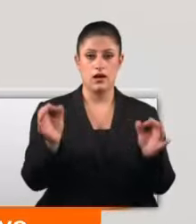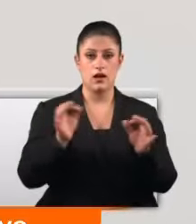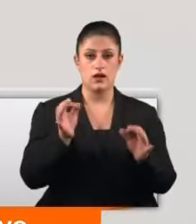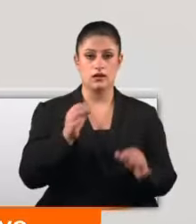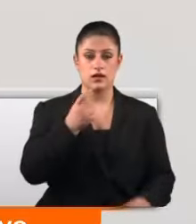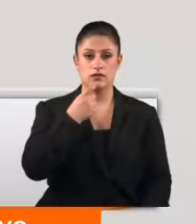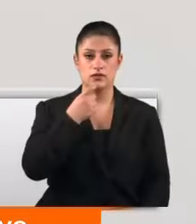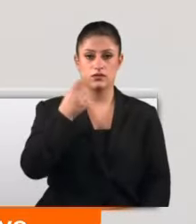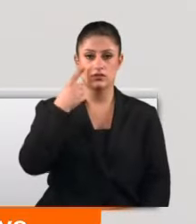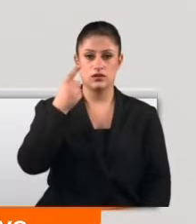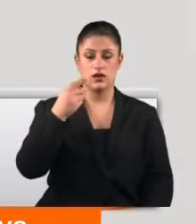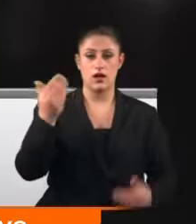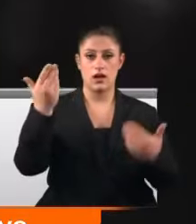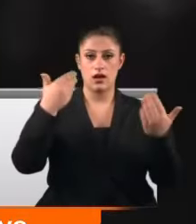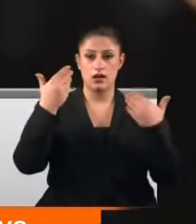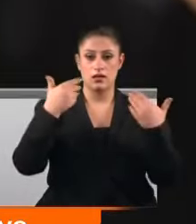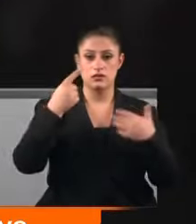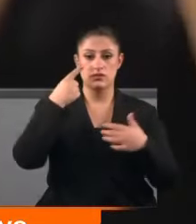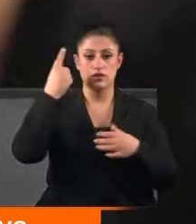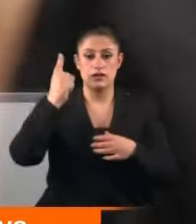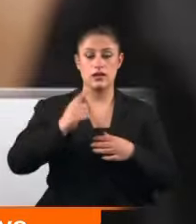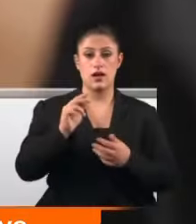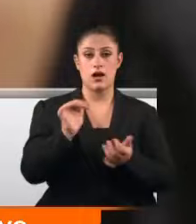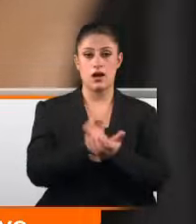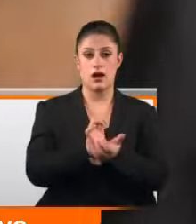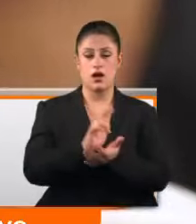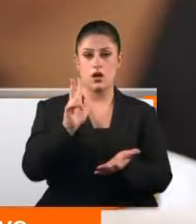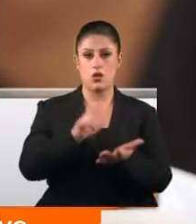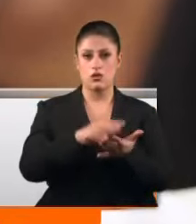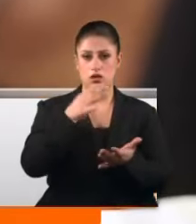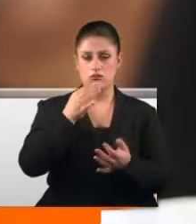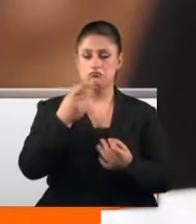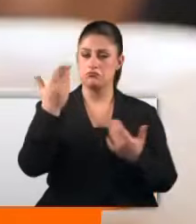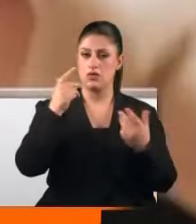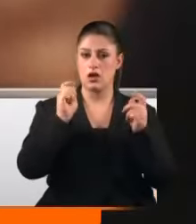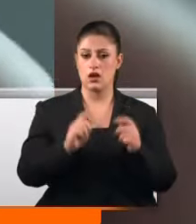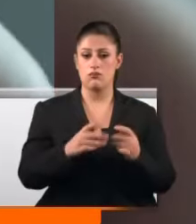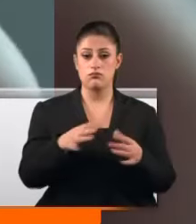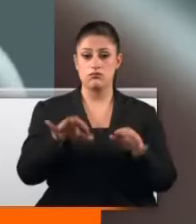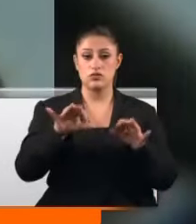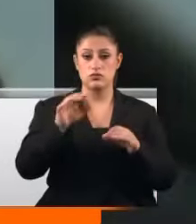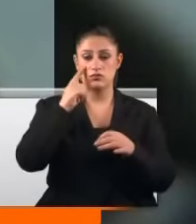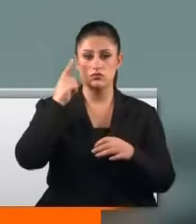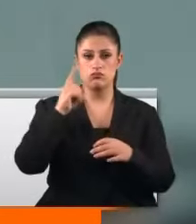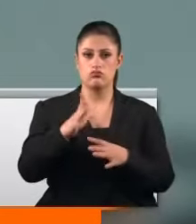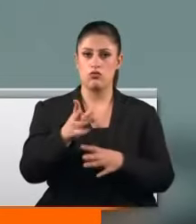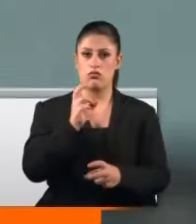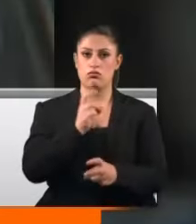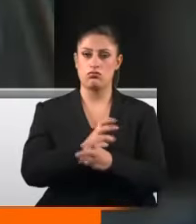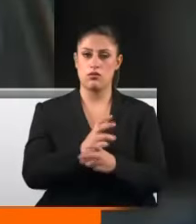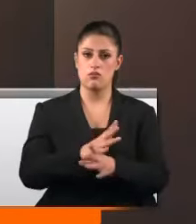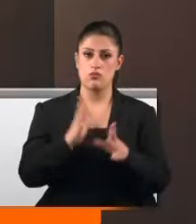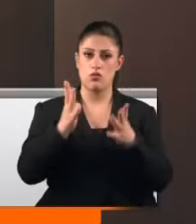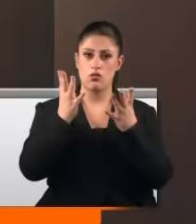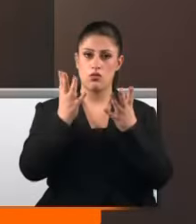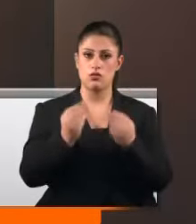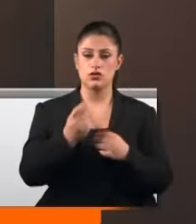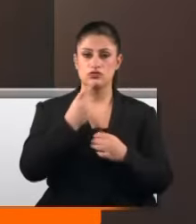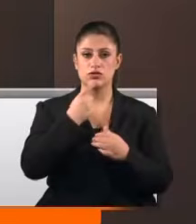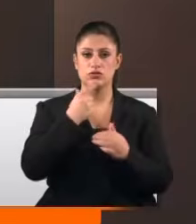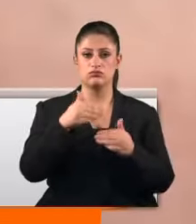estetik uygulamaları da önce aile onayıyla yapılabiliyordu. Ancak mesele bugün gelinen noktada tehlikeli bir hal alınca yaş